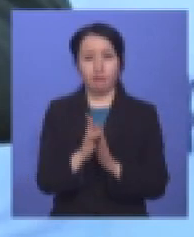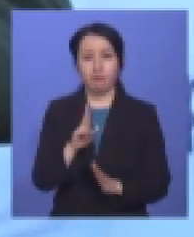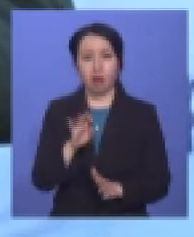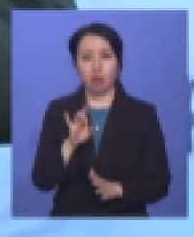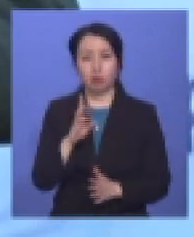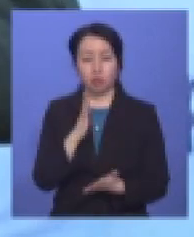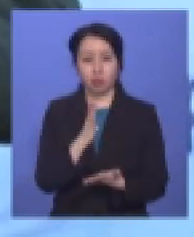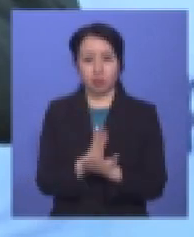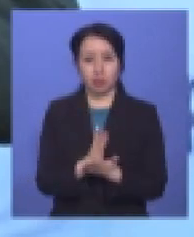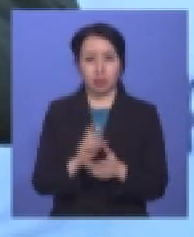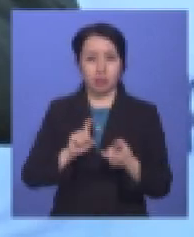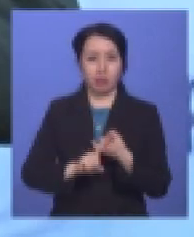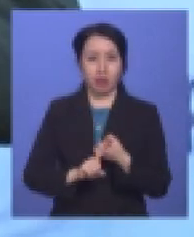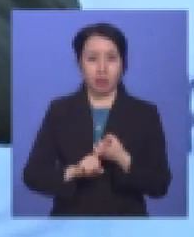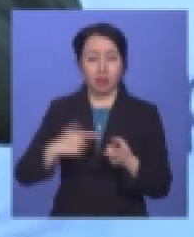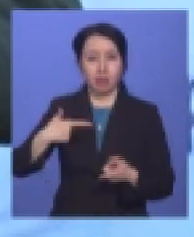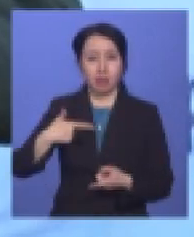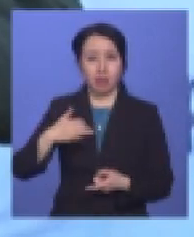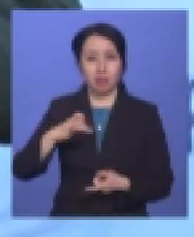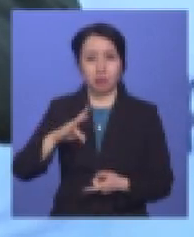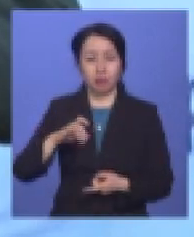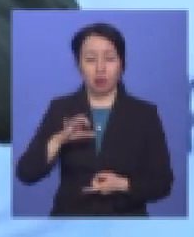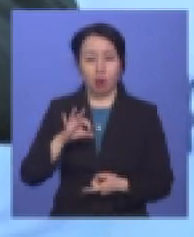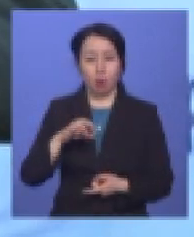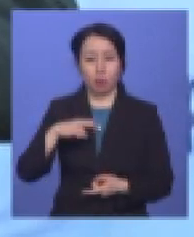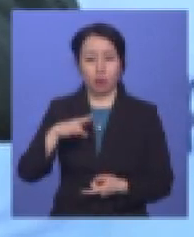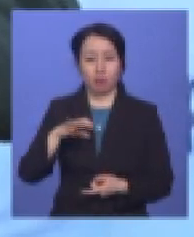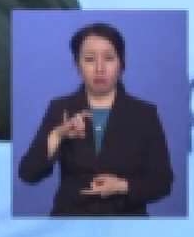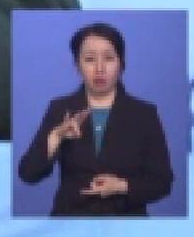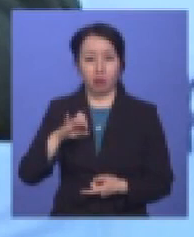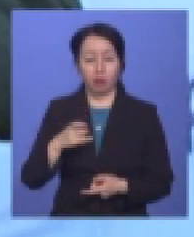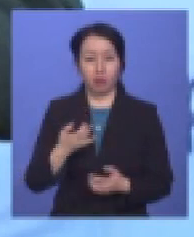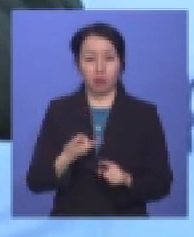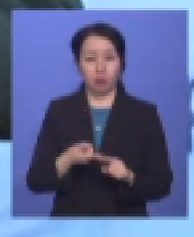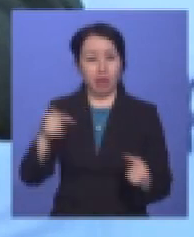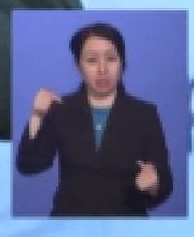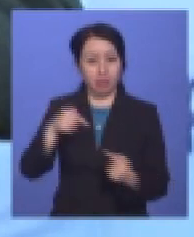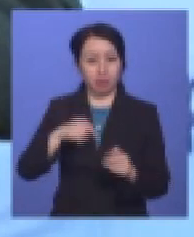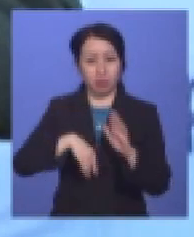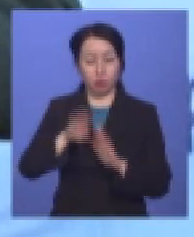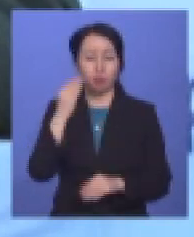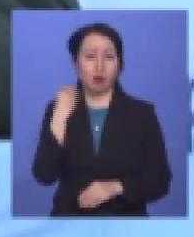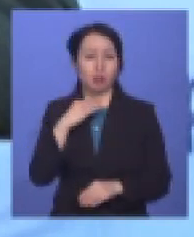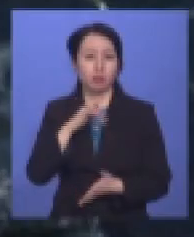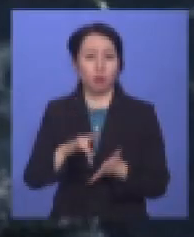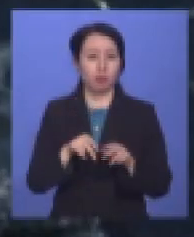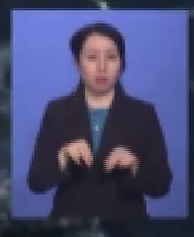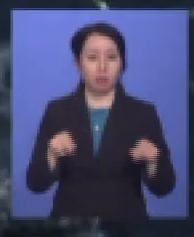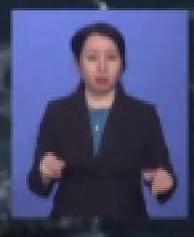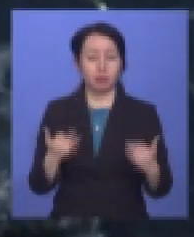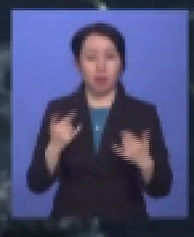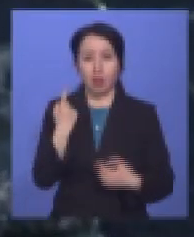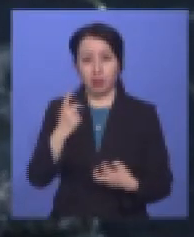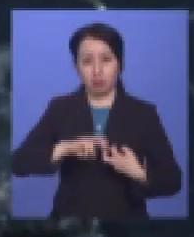что есть связь Транстелекома, оптиковолоконная связь, которая сегодня соответствует лучше качеству даже в городе Петропавловск. Еще одна